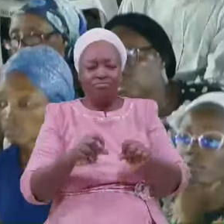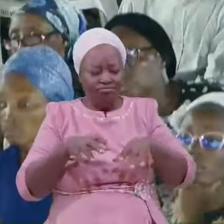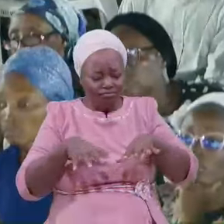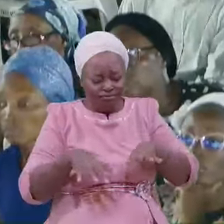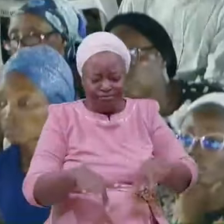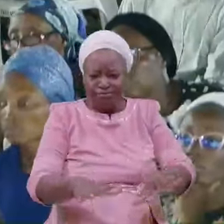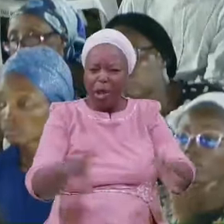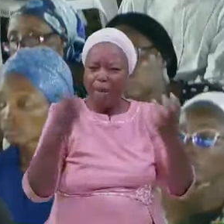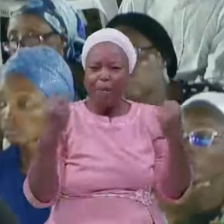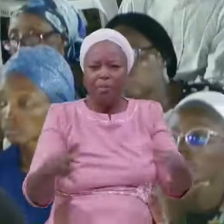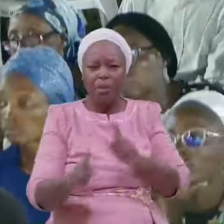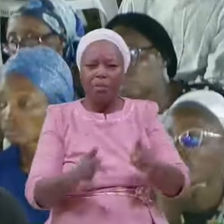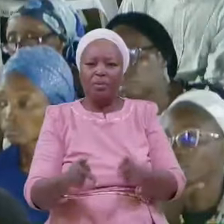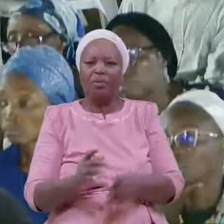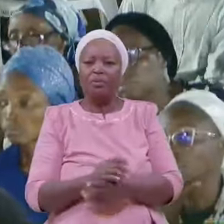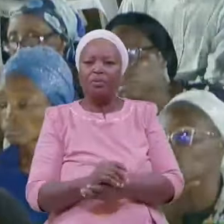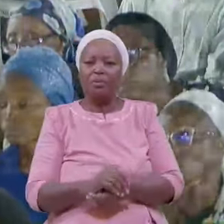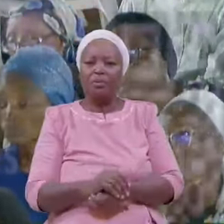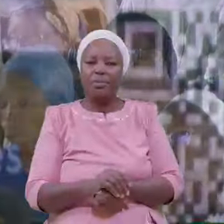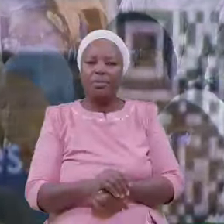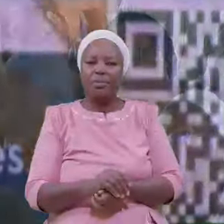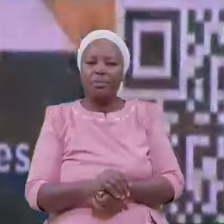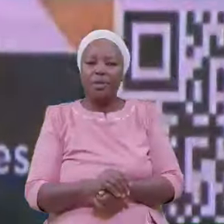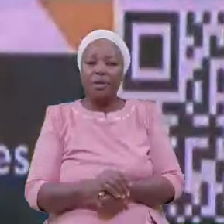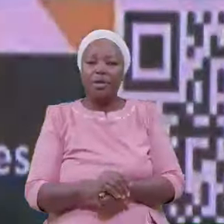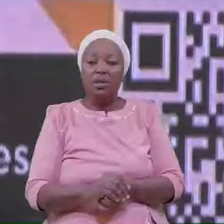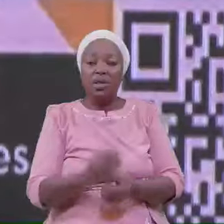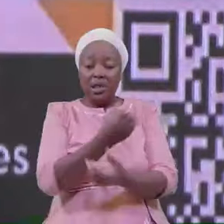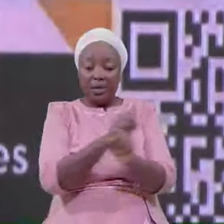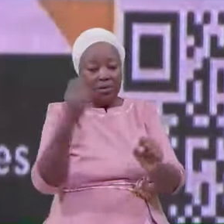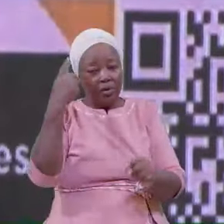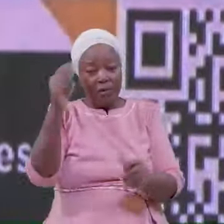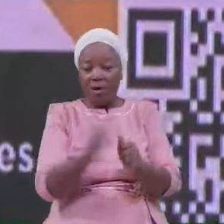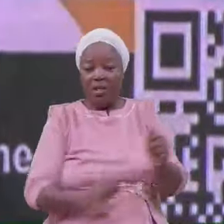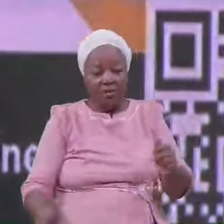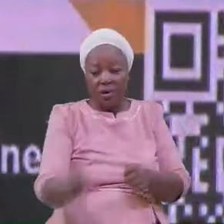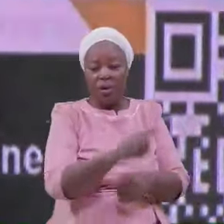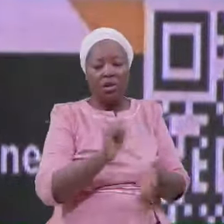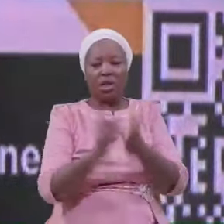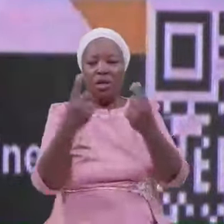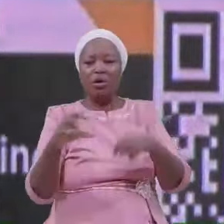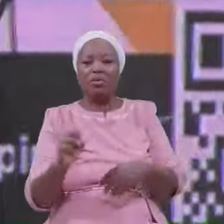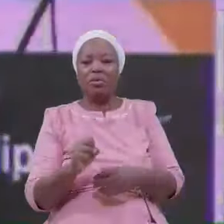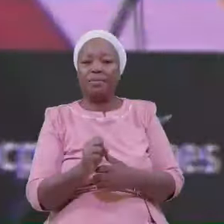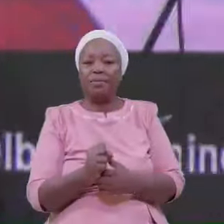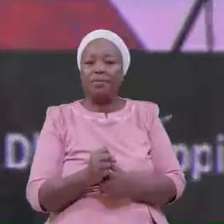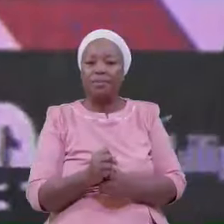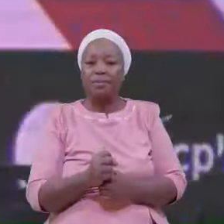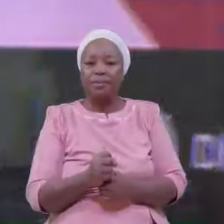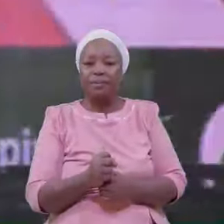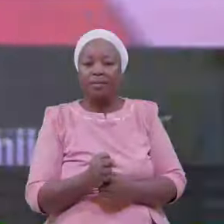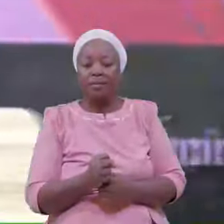karami ililigtas ng Panginoon. Salvation for everyone that comes. Kaligtasan para sa lahat